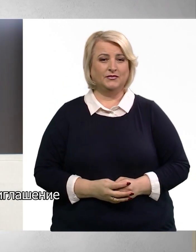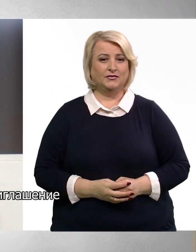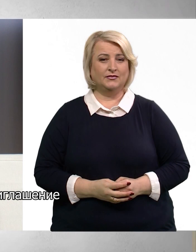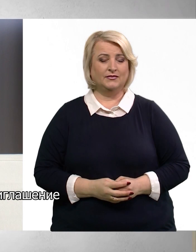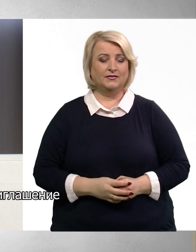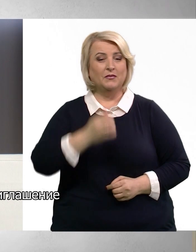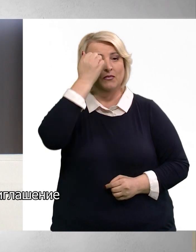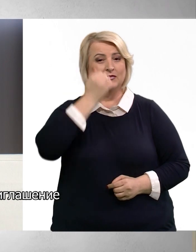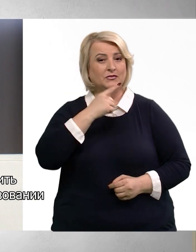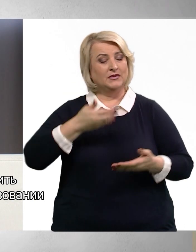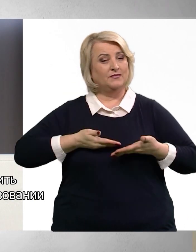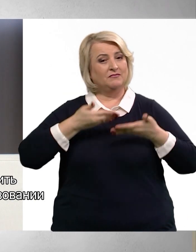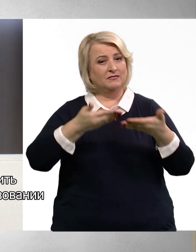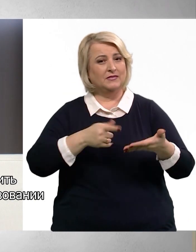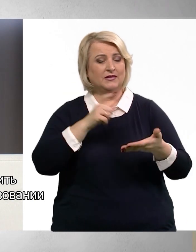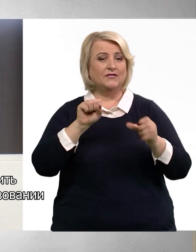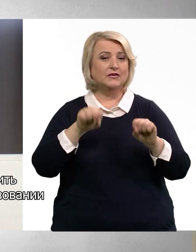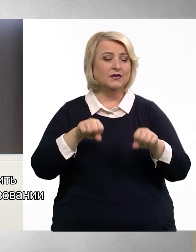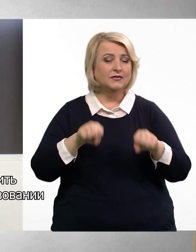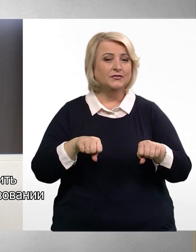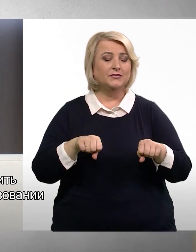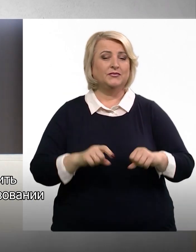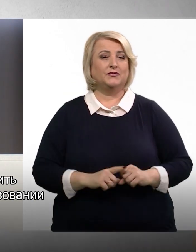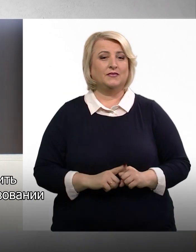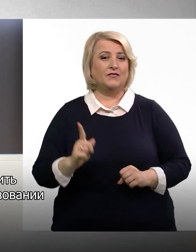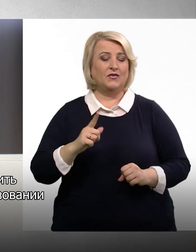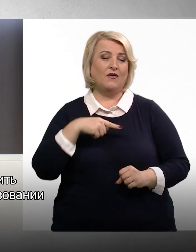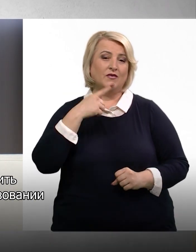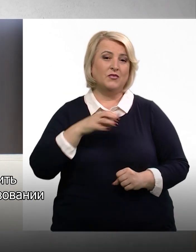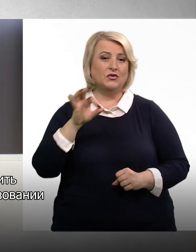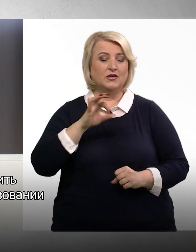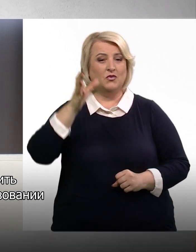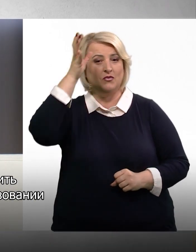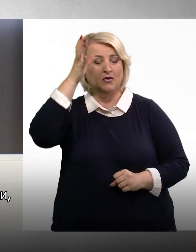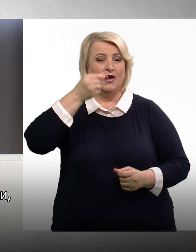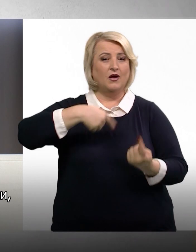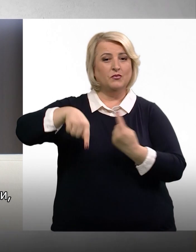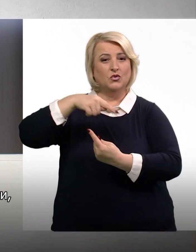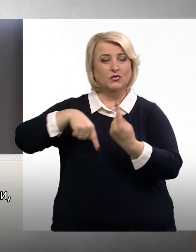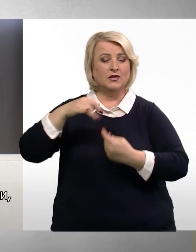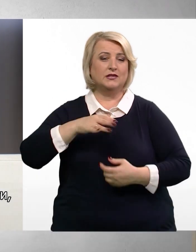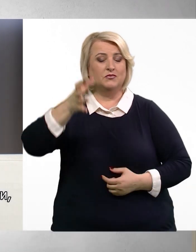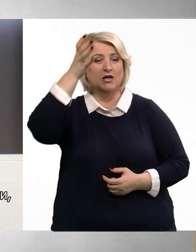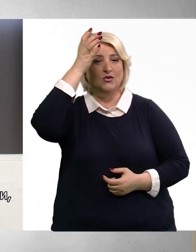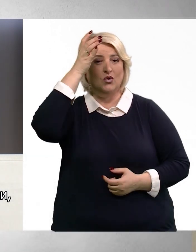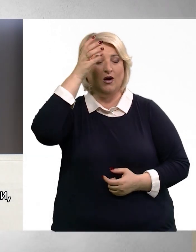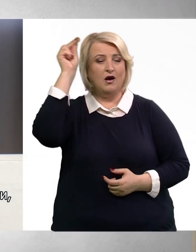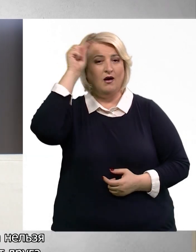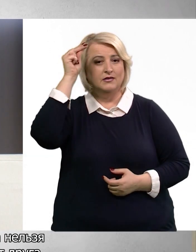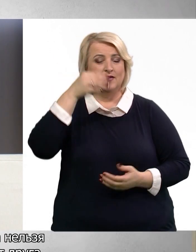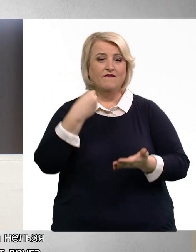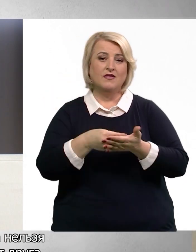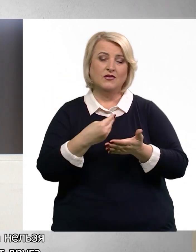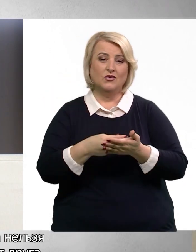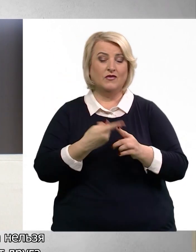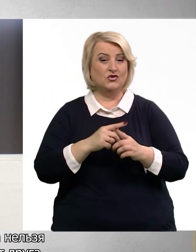Mulțumesc în primul rând pentru invitație și pentru oportunitatea de a vorbi despre educația antreprenorială și despre educația financiară, pentru